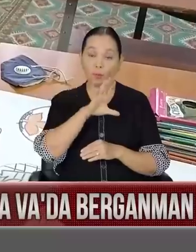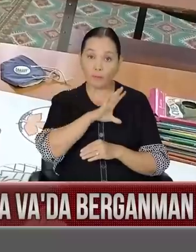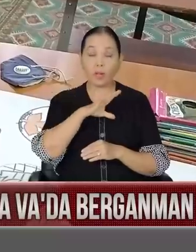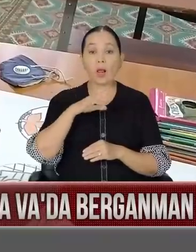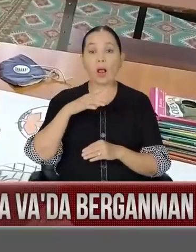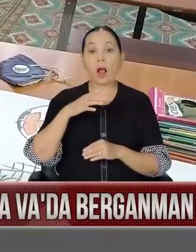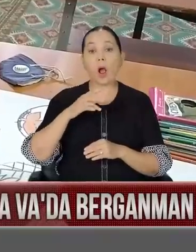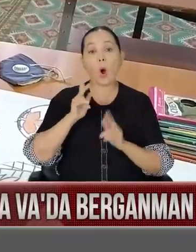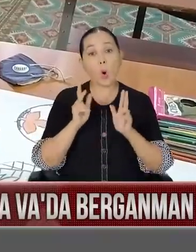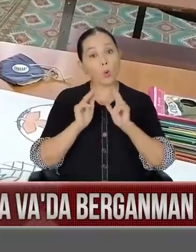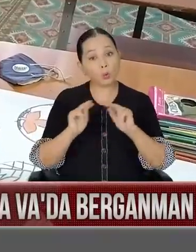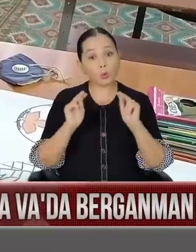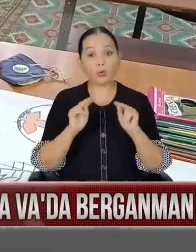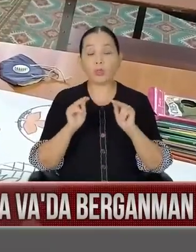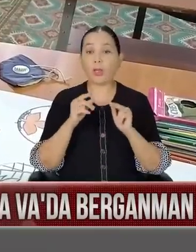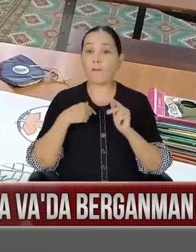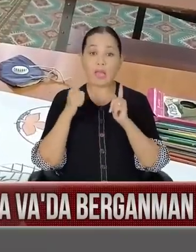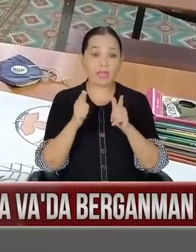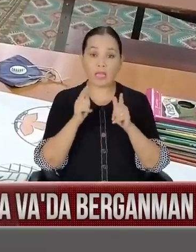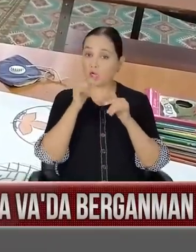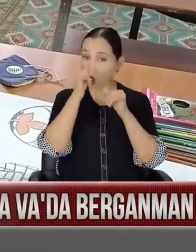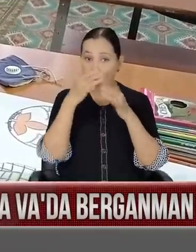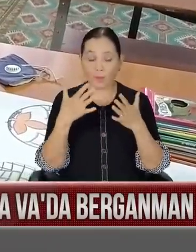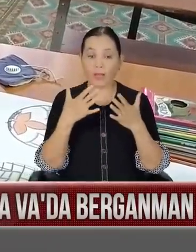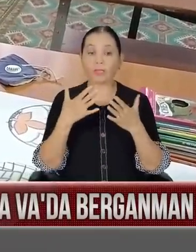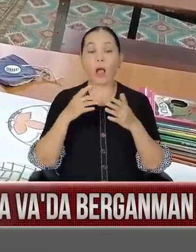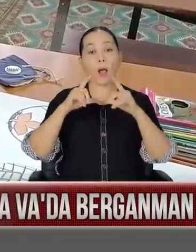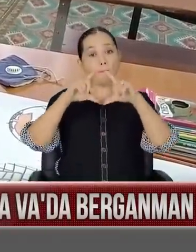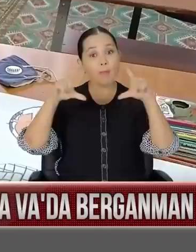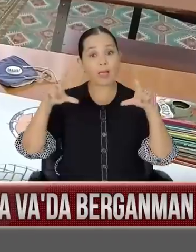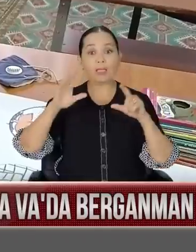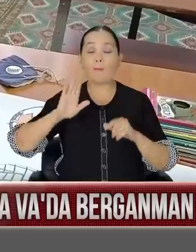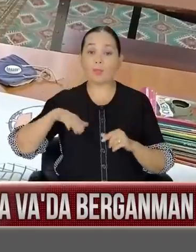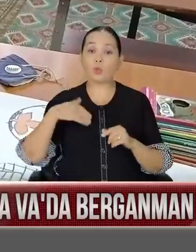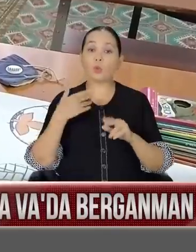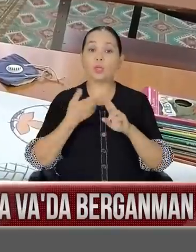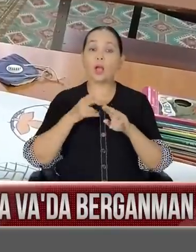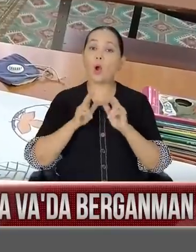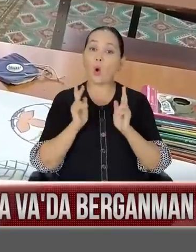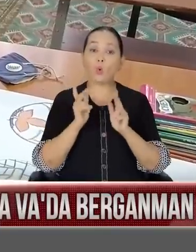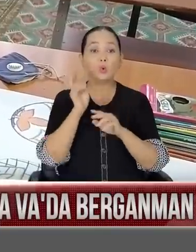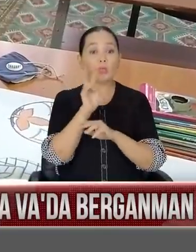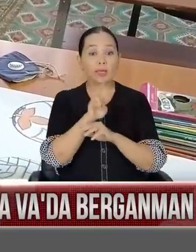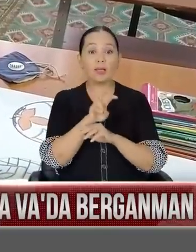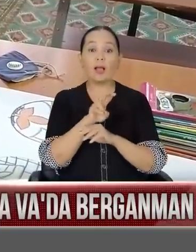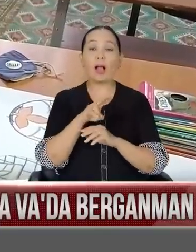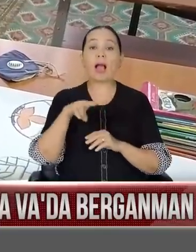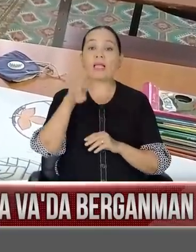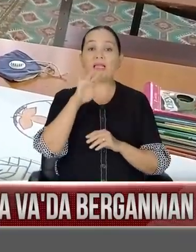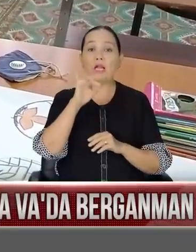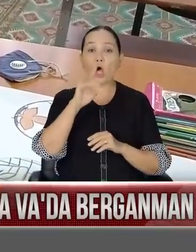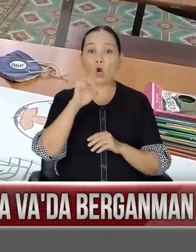lekin o'qituvchilar bilan umuman kelisha olmasdim. Maktabdan so'ng o'qituvchi keldi, Dilrom